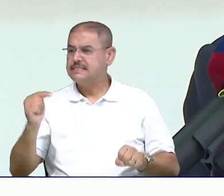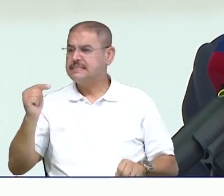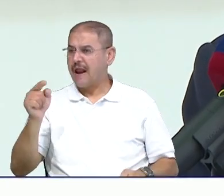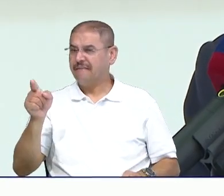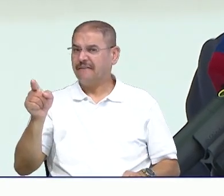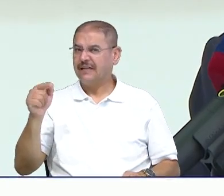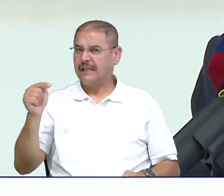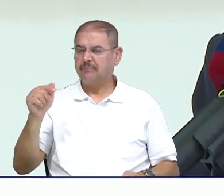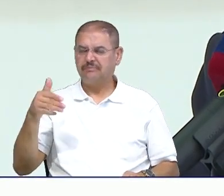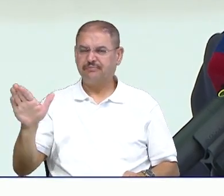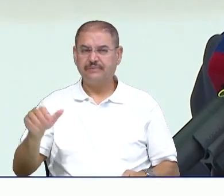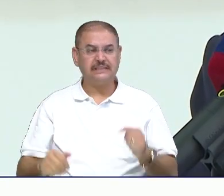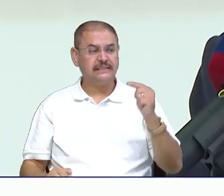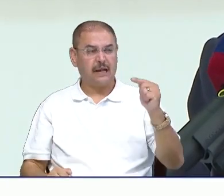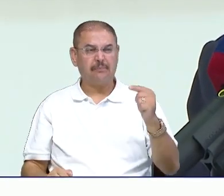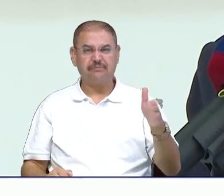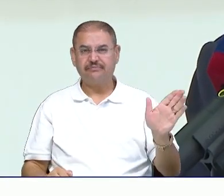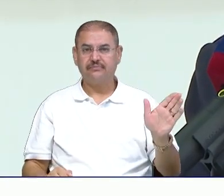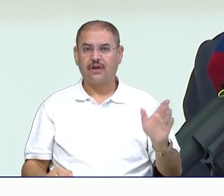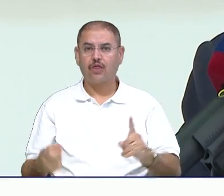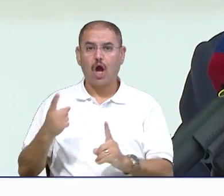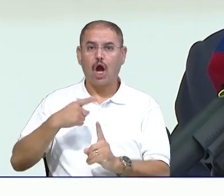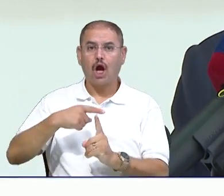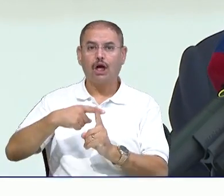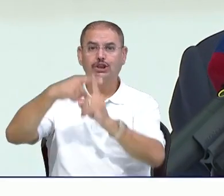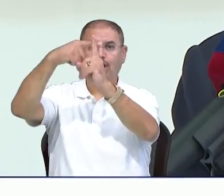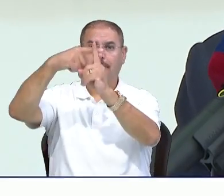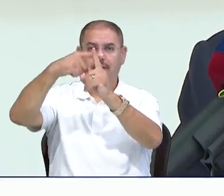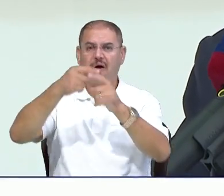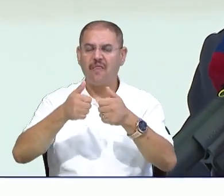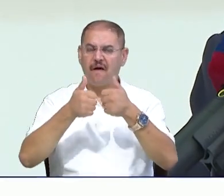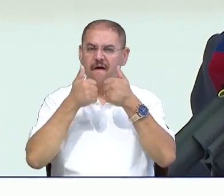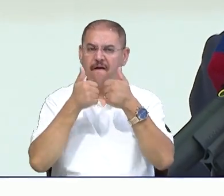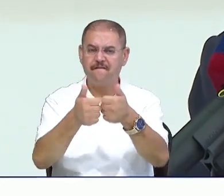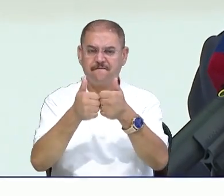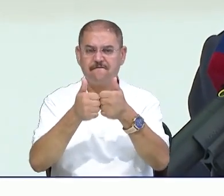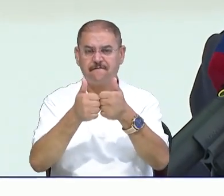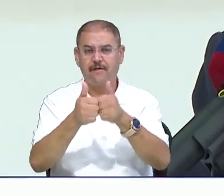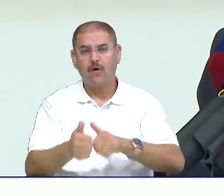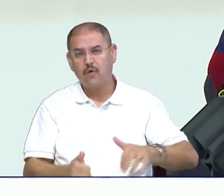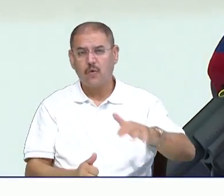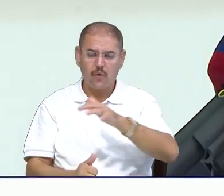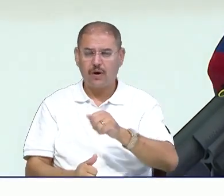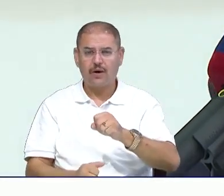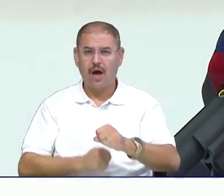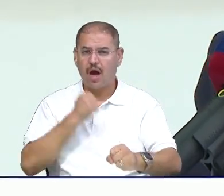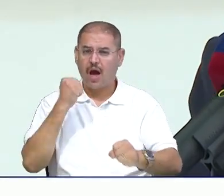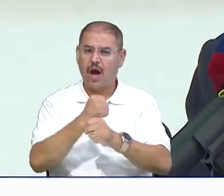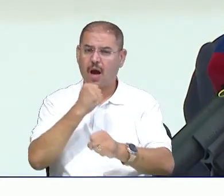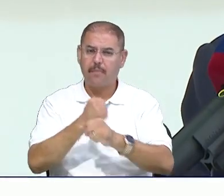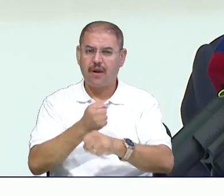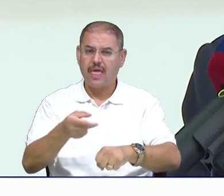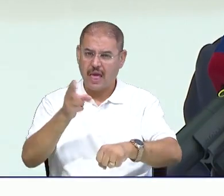ونحن نؤمن بحزب إرادة أن هذا الطريق هو الوصفة الأنجع للأردن والأردنيين، حيث سيؤدي إلى إعادة